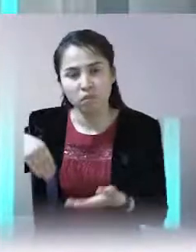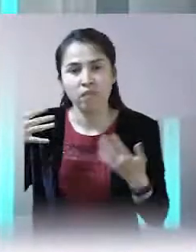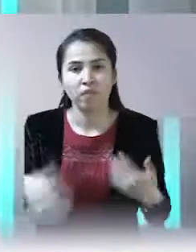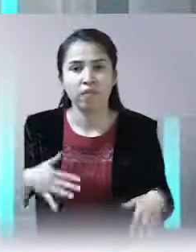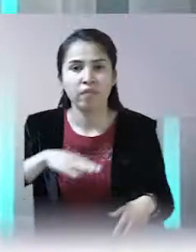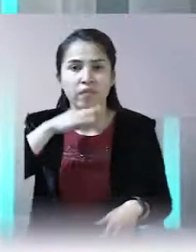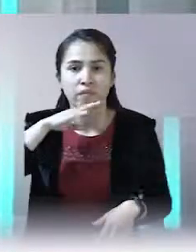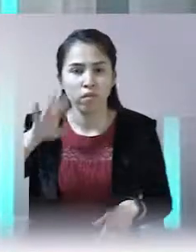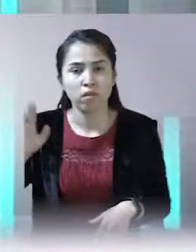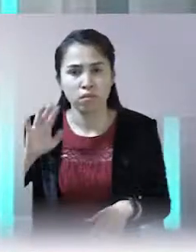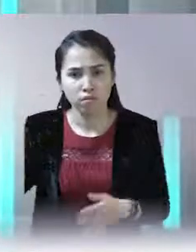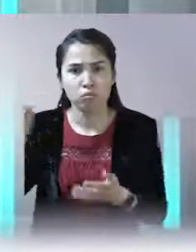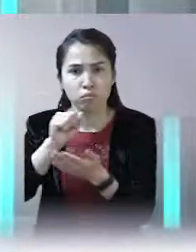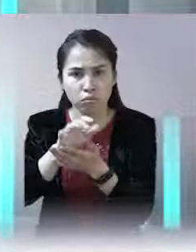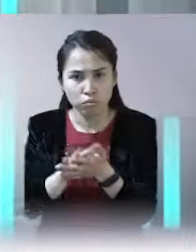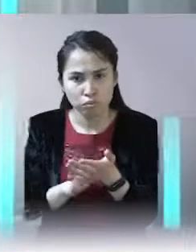управлением образования